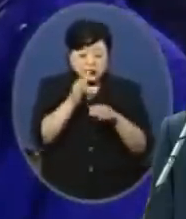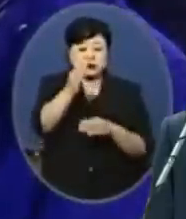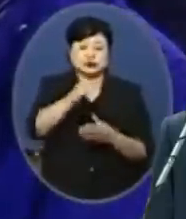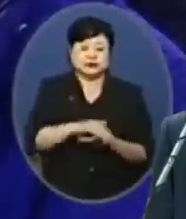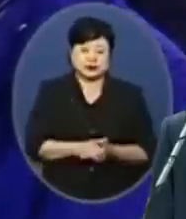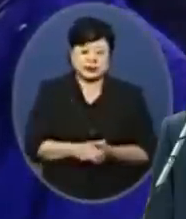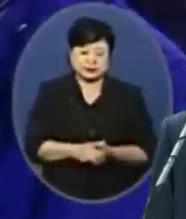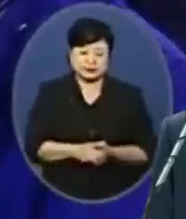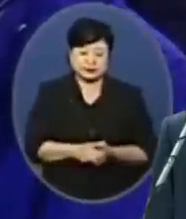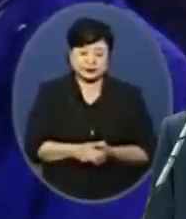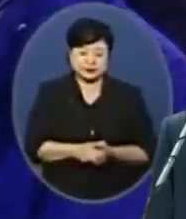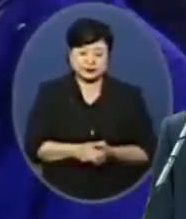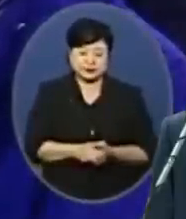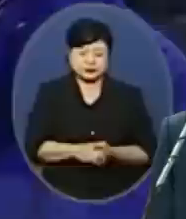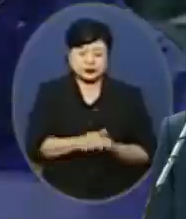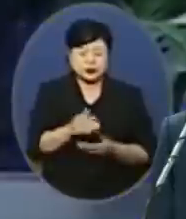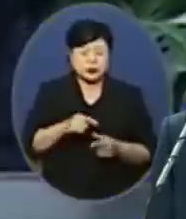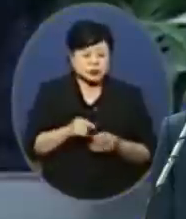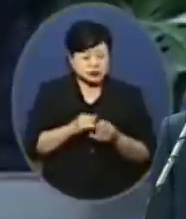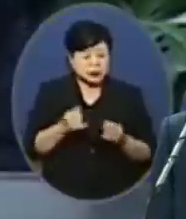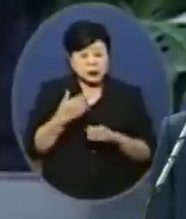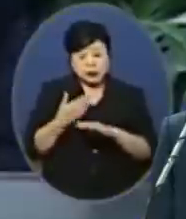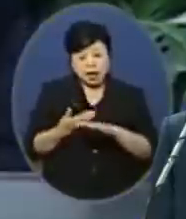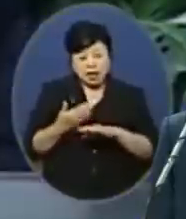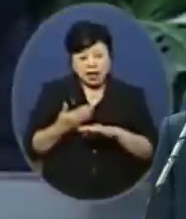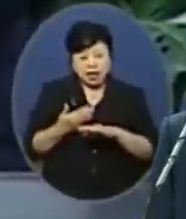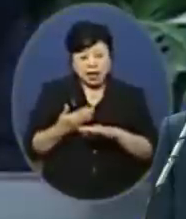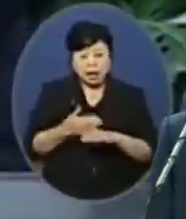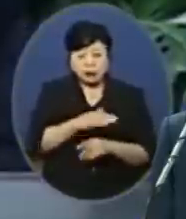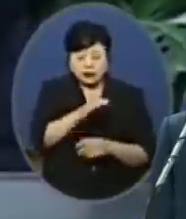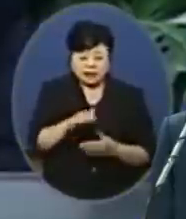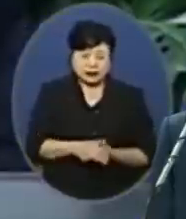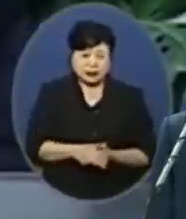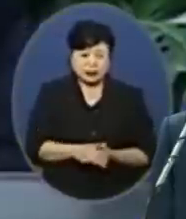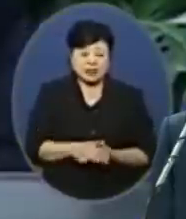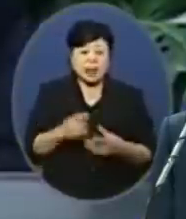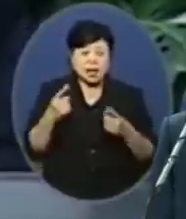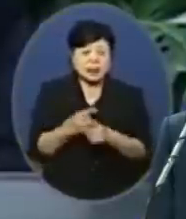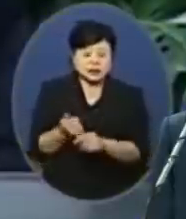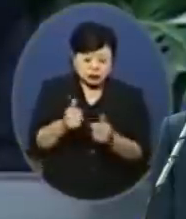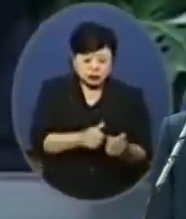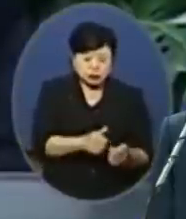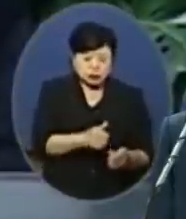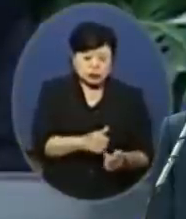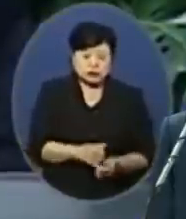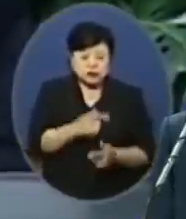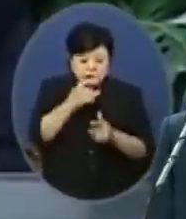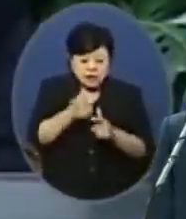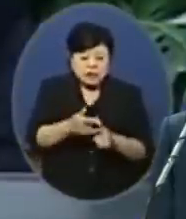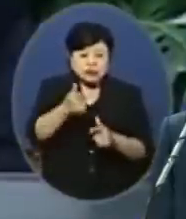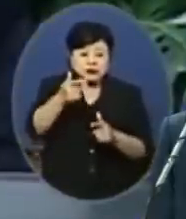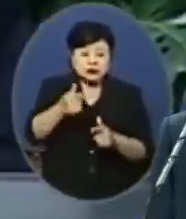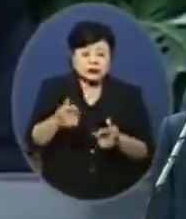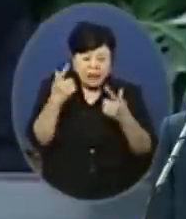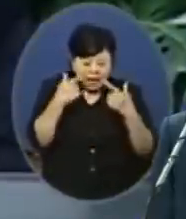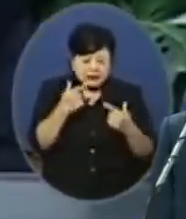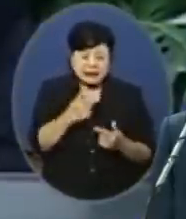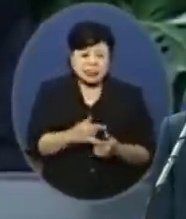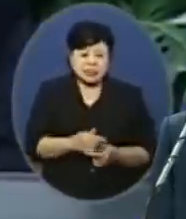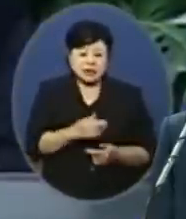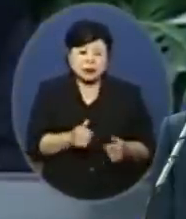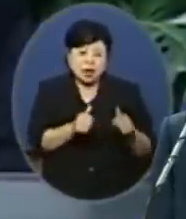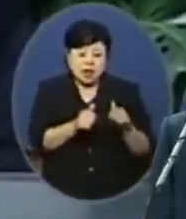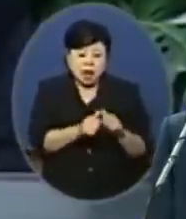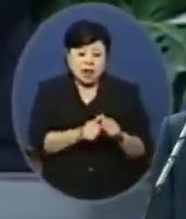것입니다. 우리가 보통 사람하고 다른 것은 우리에게는 대신 죽어주신 예수님이 언제나